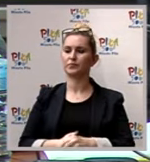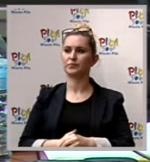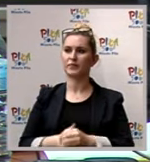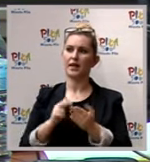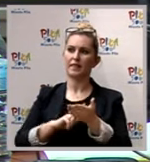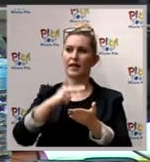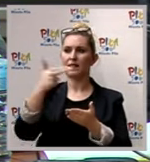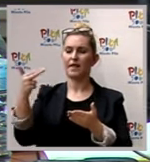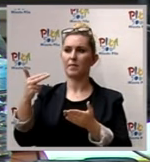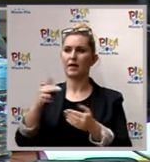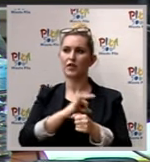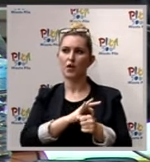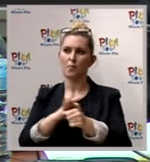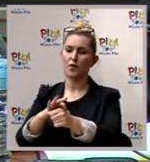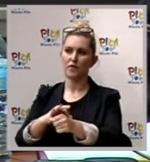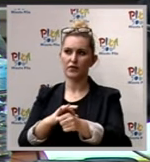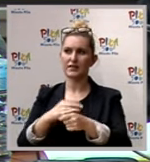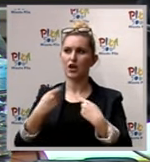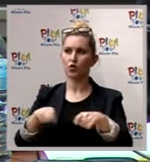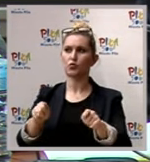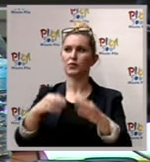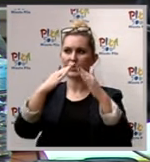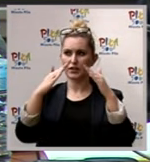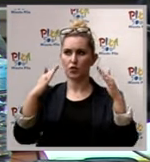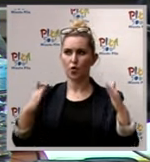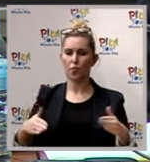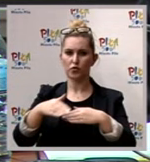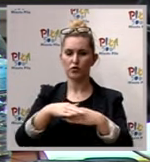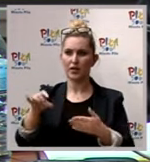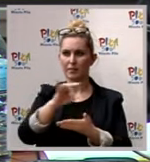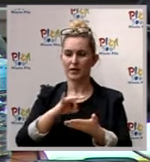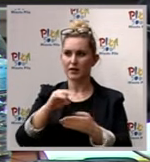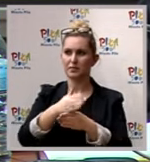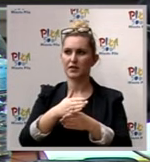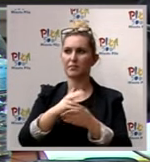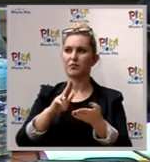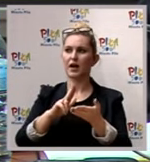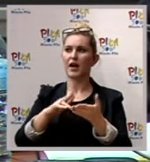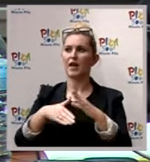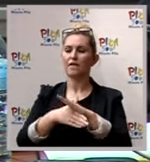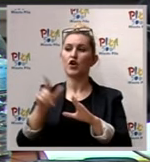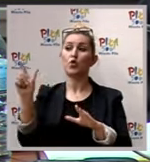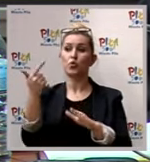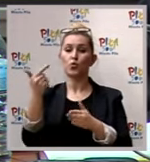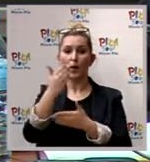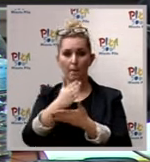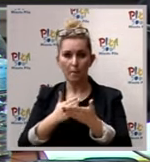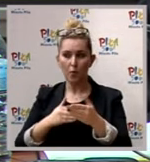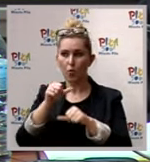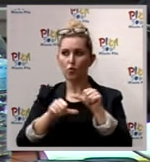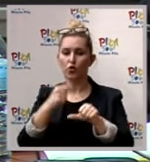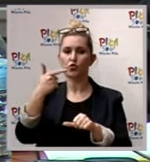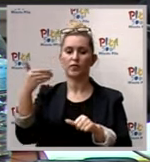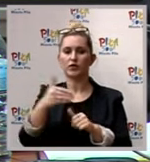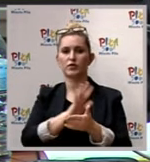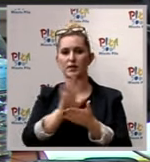prowadzenia gospodarki nieruchomościami w gminie Piła w drugim półroczu 2015 roku. Bardzo proszę w imieniu Pana